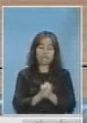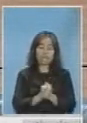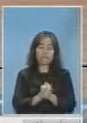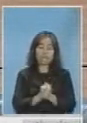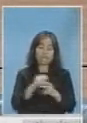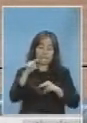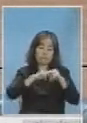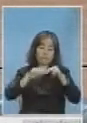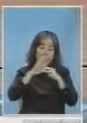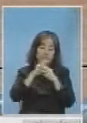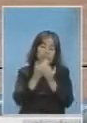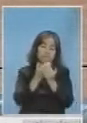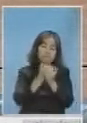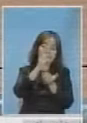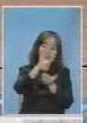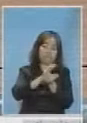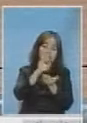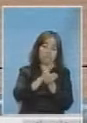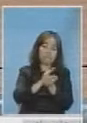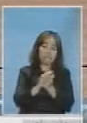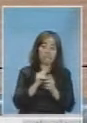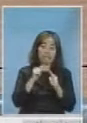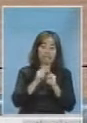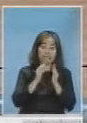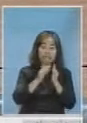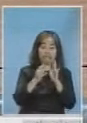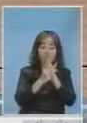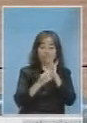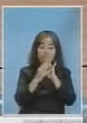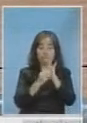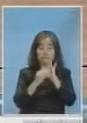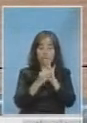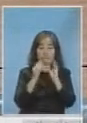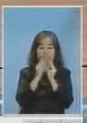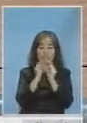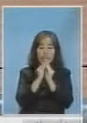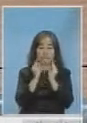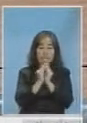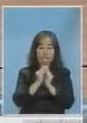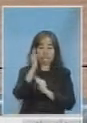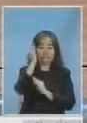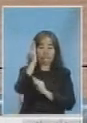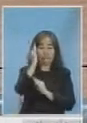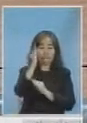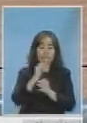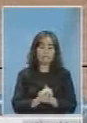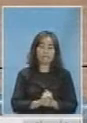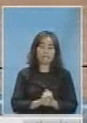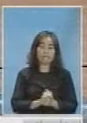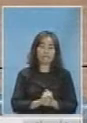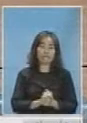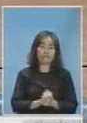พิจารณางบประมาณทางด้านการฝึกอบรมสัมมนาและการประชาสัมพันธ์นะครับซึ่ง